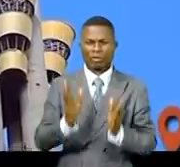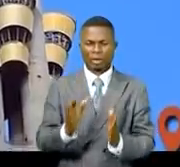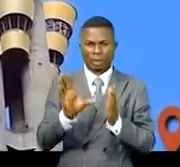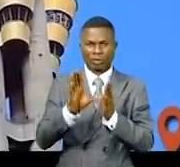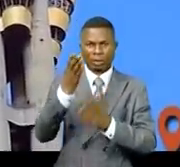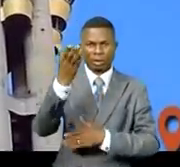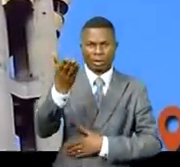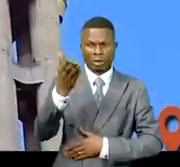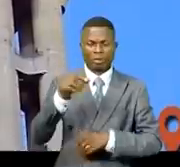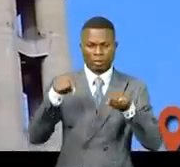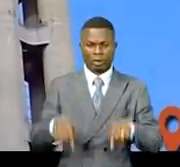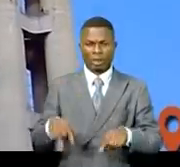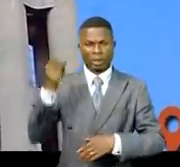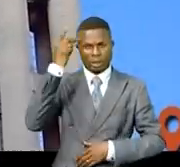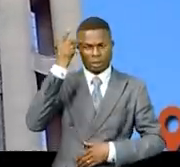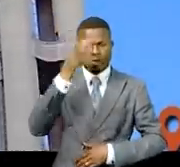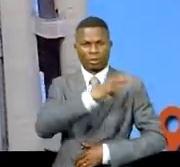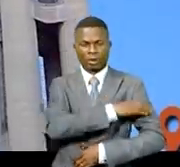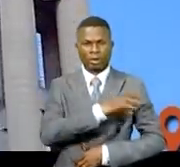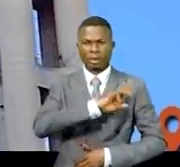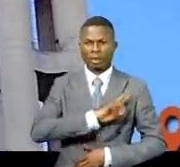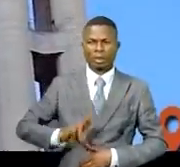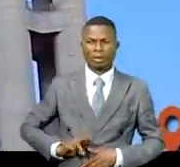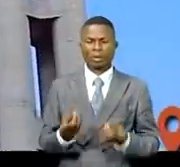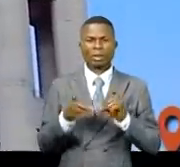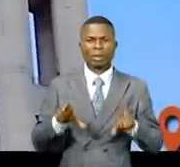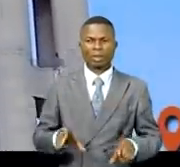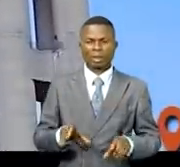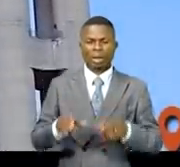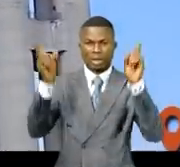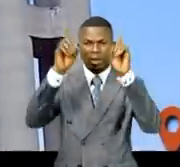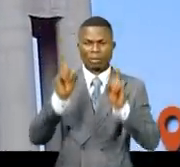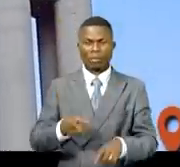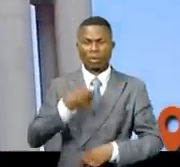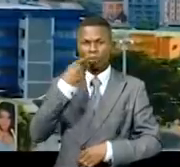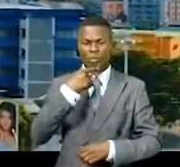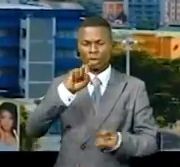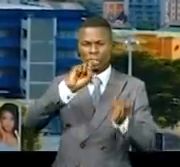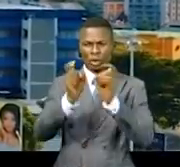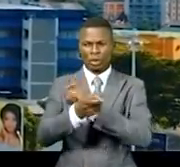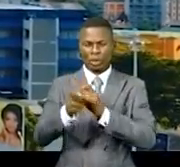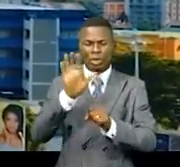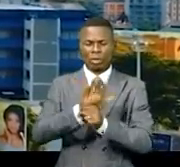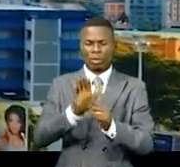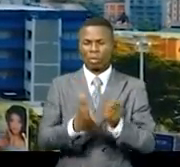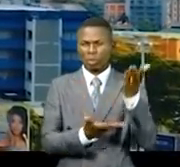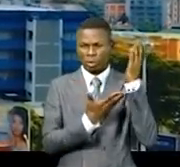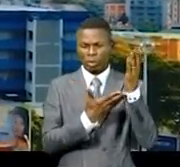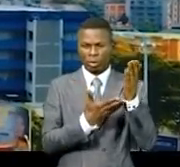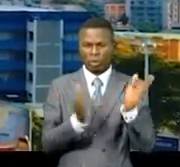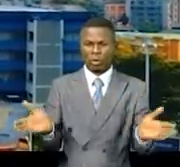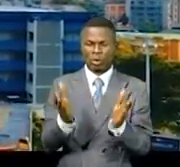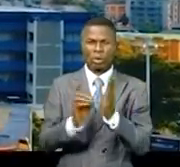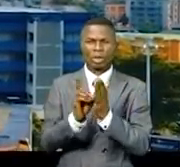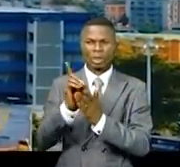C'est à partir de Kinshasa, capitale de la République démocratique du Congo, que l'Afrique parle des réformes des fonds nécessaires pour stimuler sa